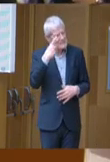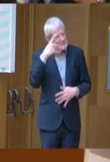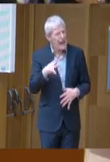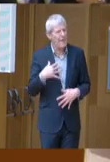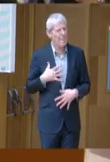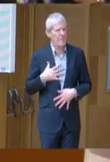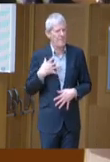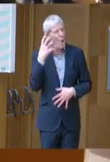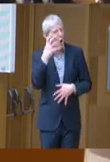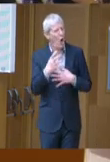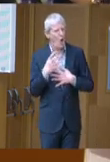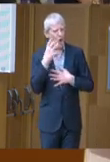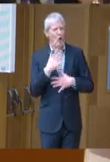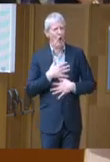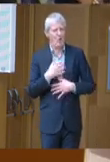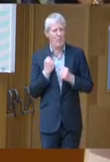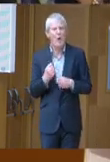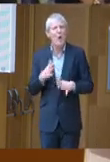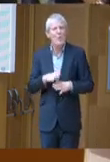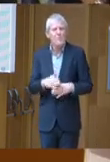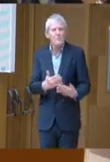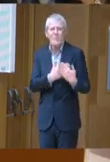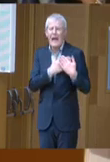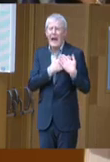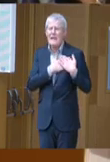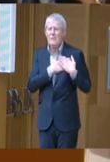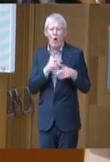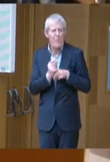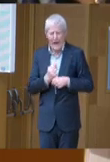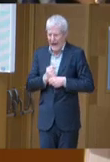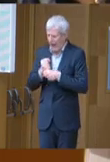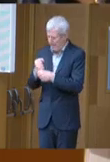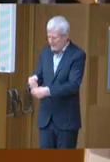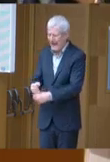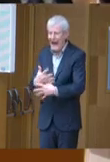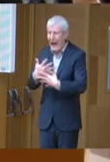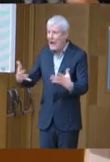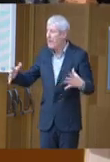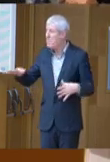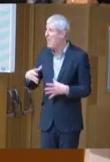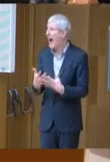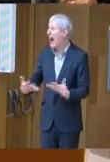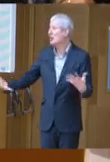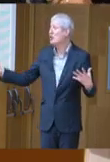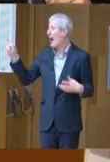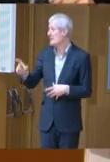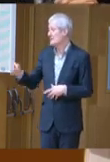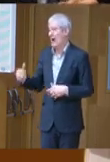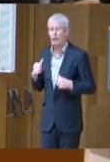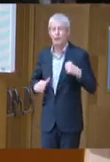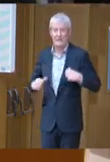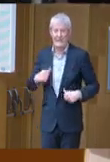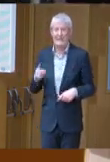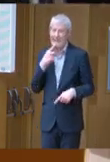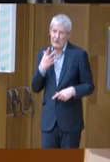ma soprattutto della nostra responsabilità nel rappresentare la stragrande maggioranza dei cittadini e cittadine con disabilità. Lo